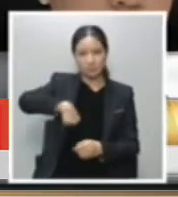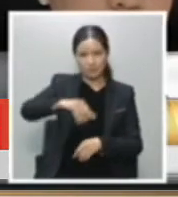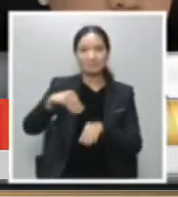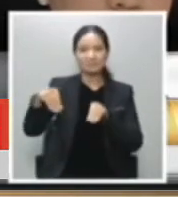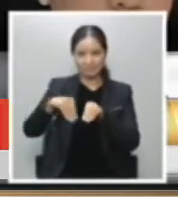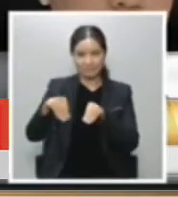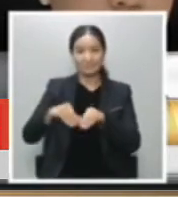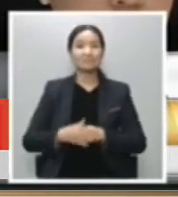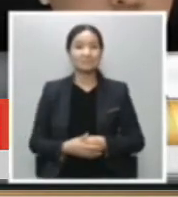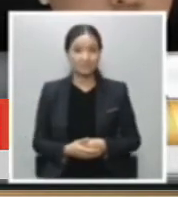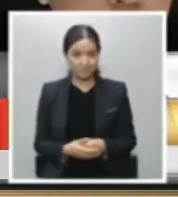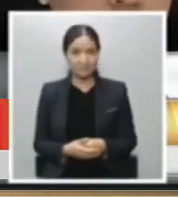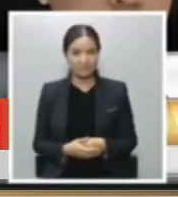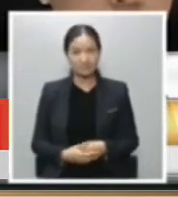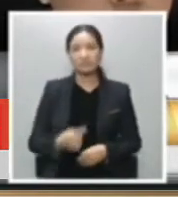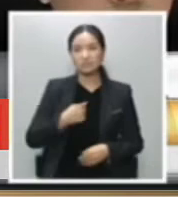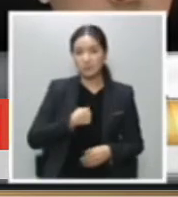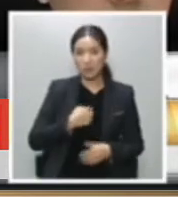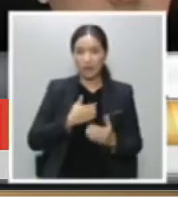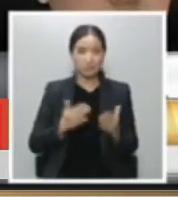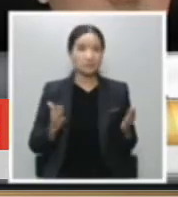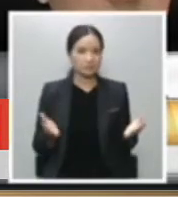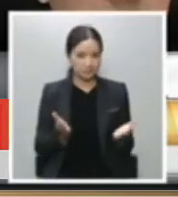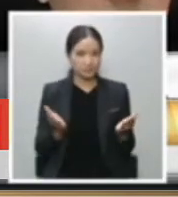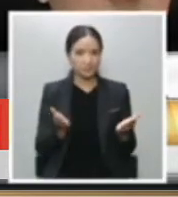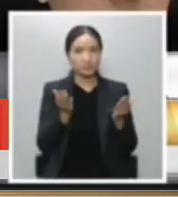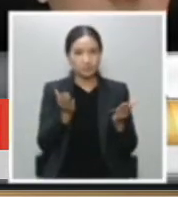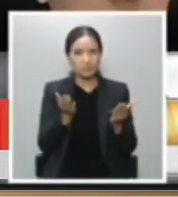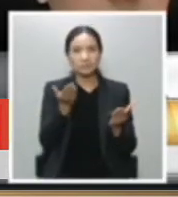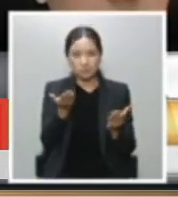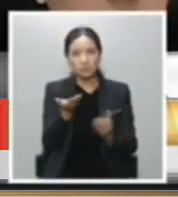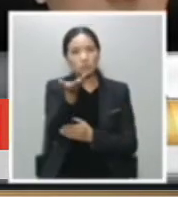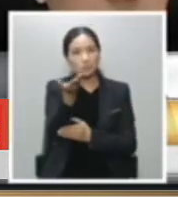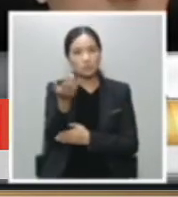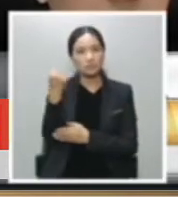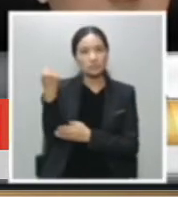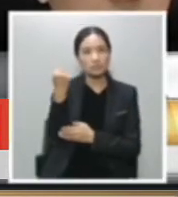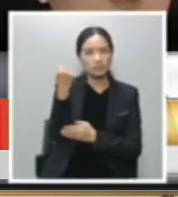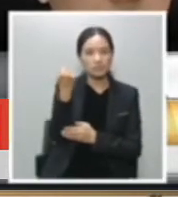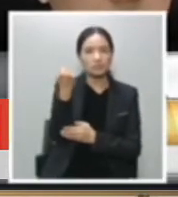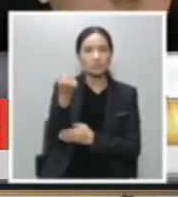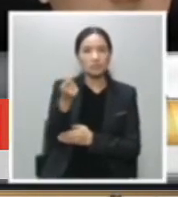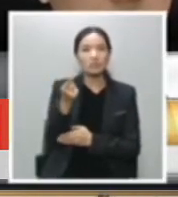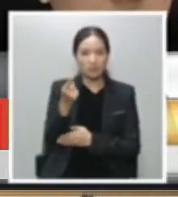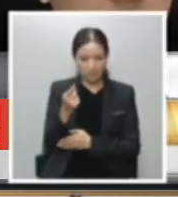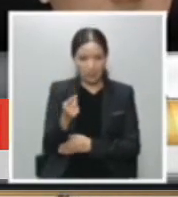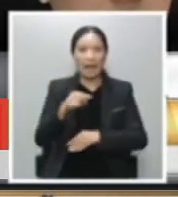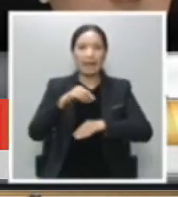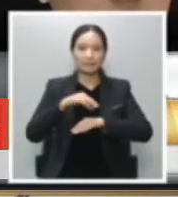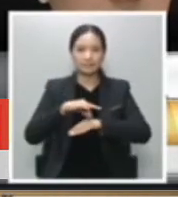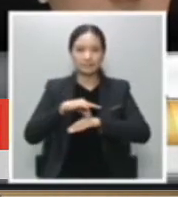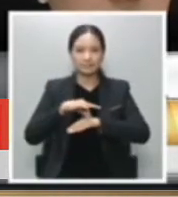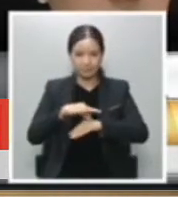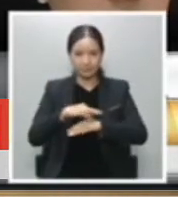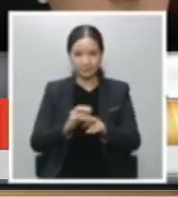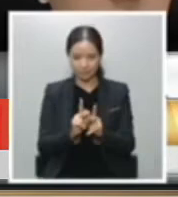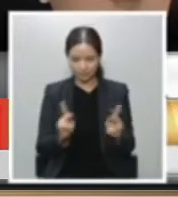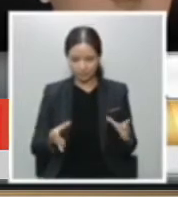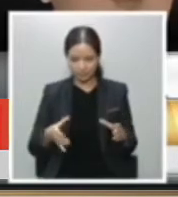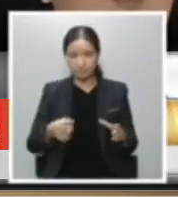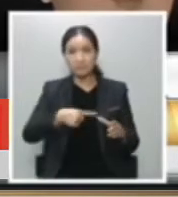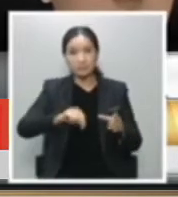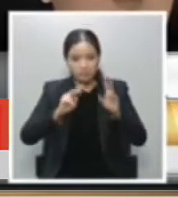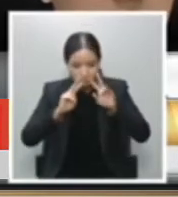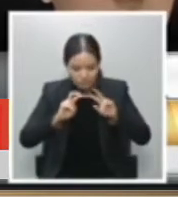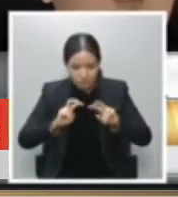กล้เคียงกันนะคะดิฉันสนับสนุนเรื่องขอให้สภาผู้แทนราษฎรตั้งคณะกรรมการวิสามัญเพื่อศึ